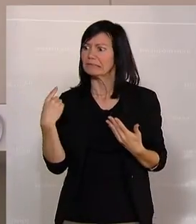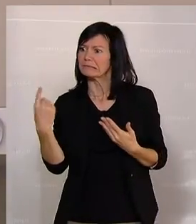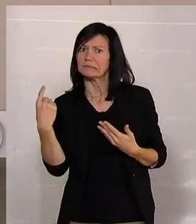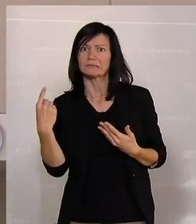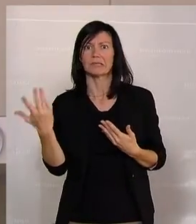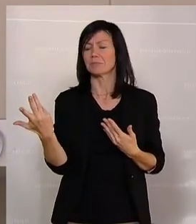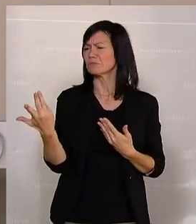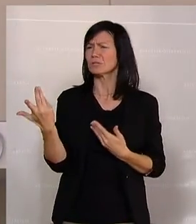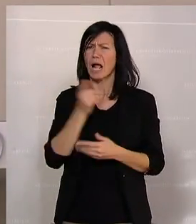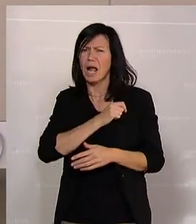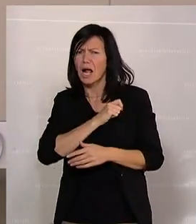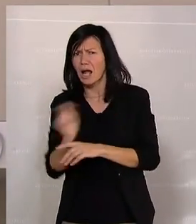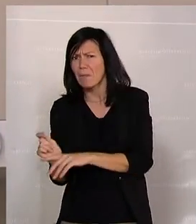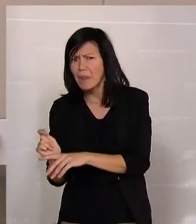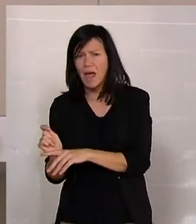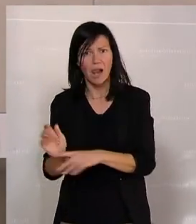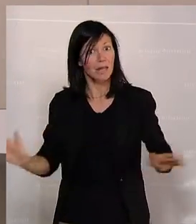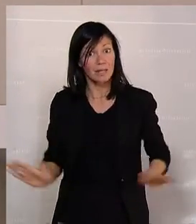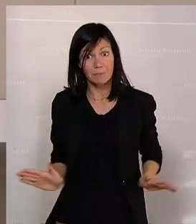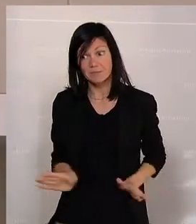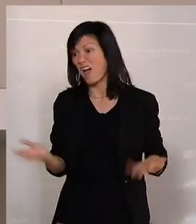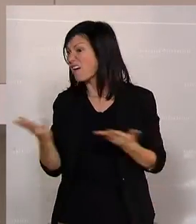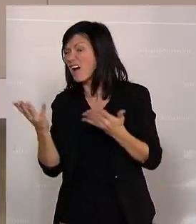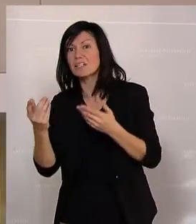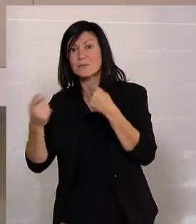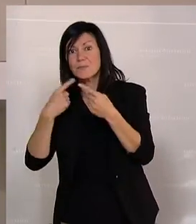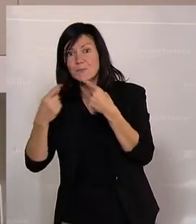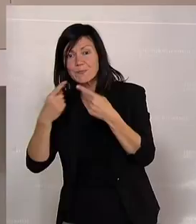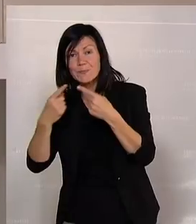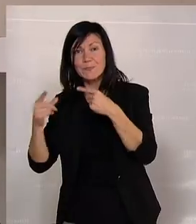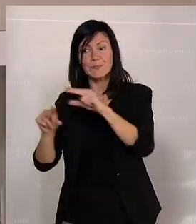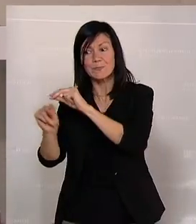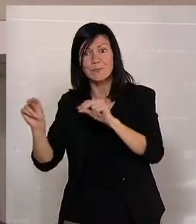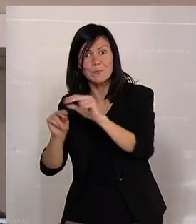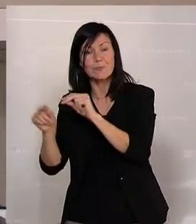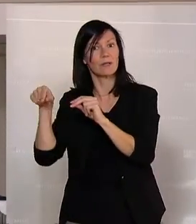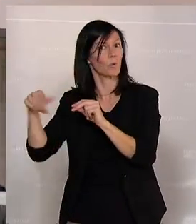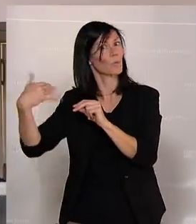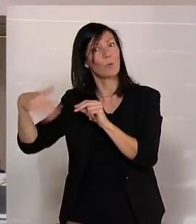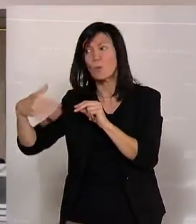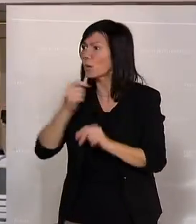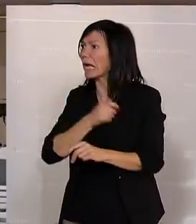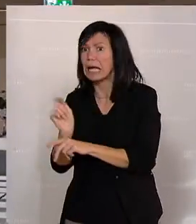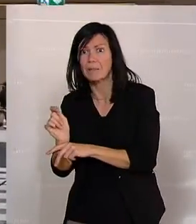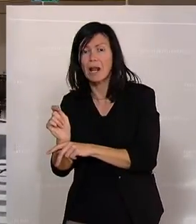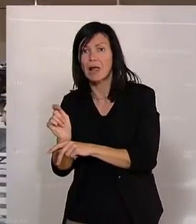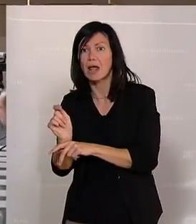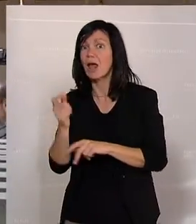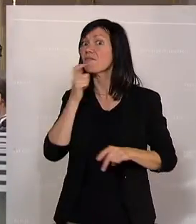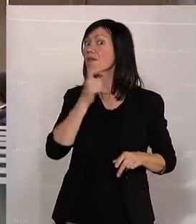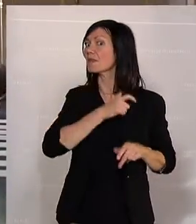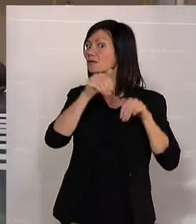unflätigen kriminellen Handlungen auf Ibiza, während eine kleine Gruppe im Finanzministerium gesessen ist mit